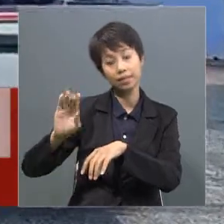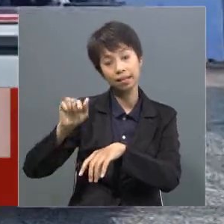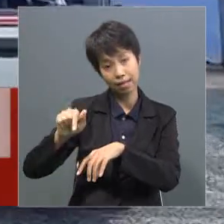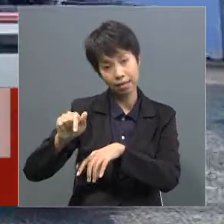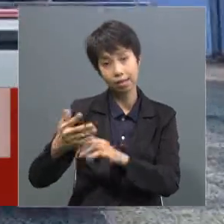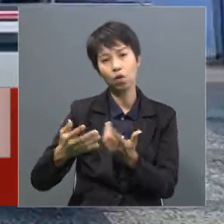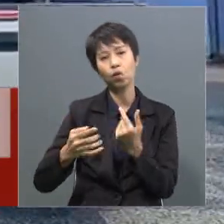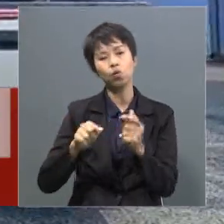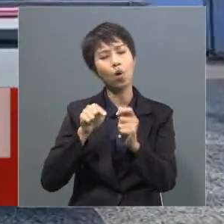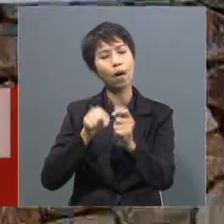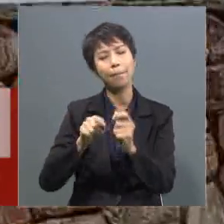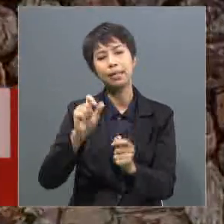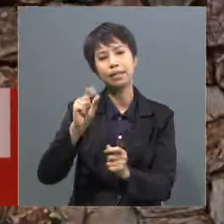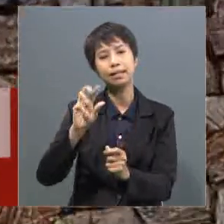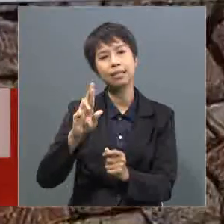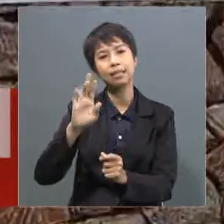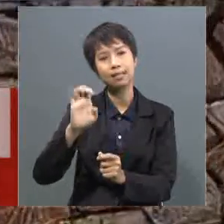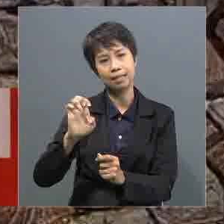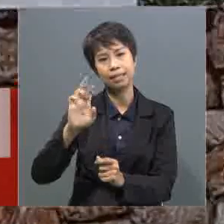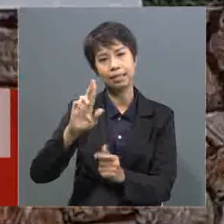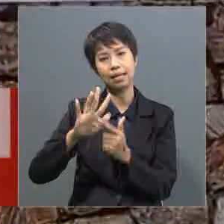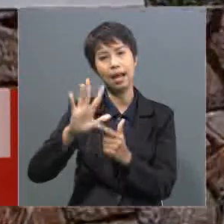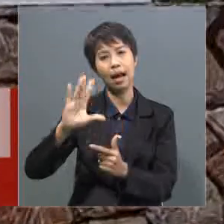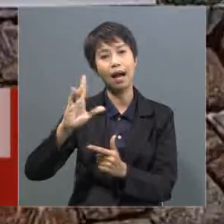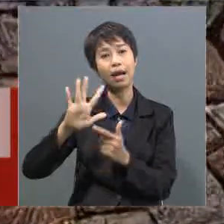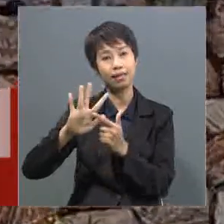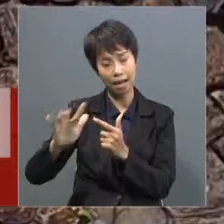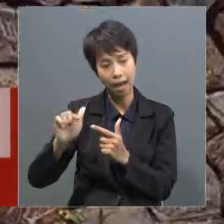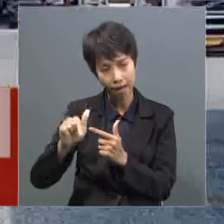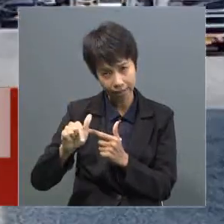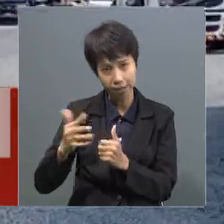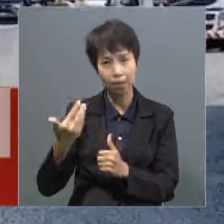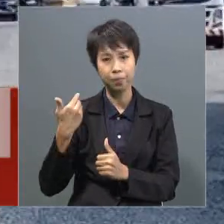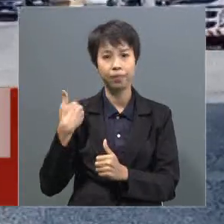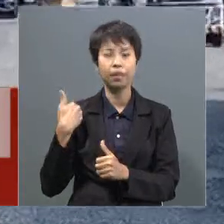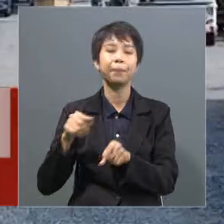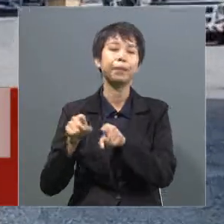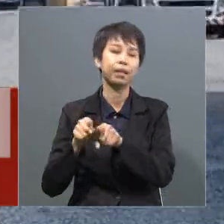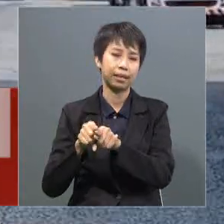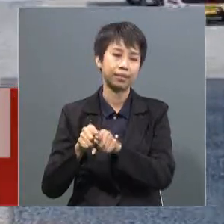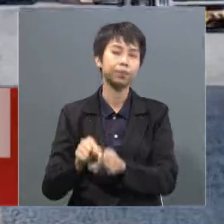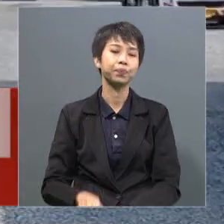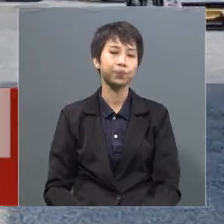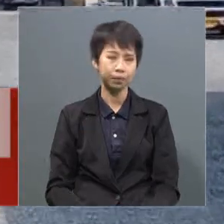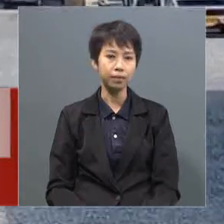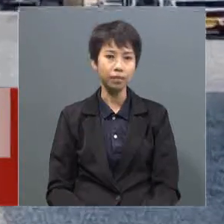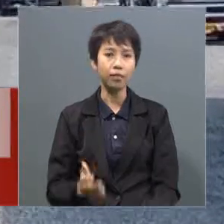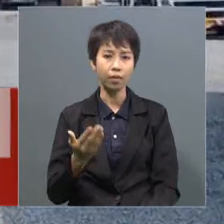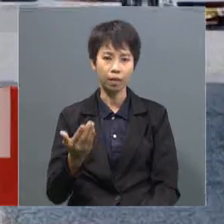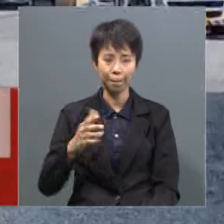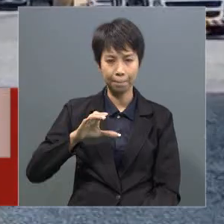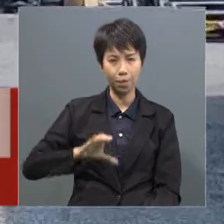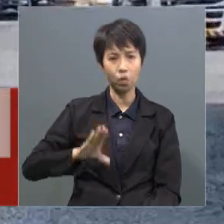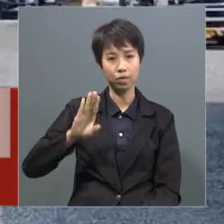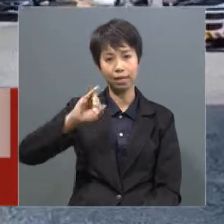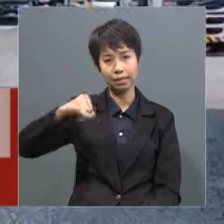ในพื้นที่อำเภอศรีราชาบริษัทโชคชัยพัฒนาออยจำกัดอยู่ในพื้นที่อำเภอศรีราชาเช่นกันที่บริษัทจีดา